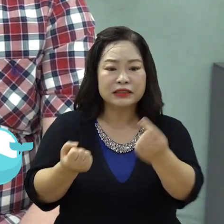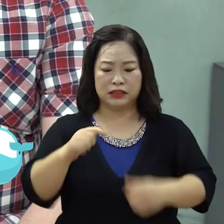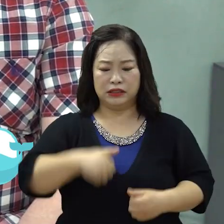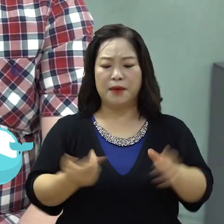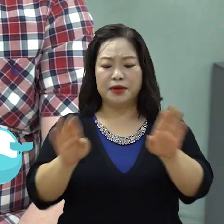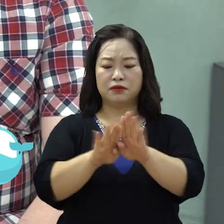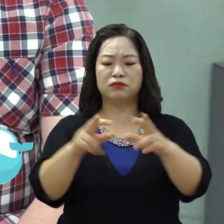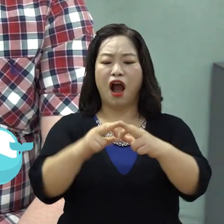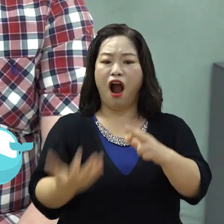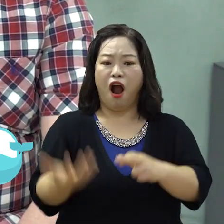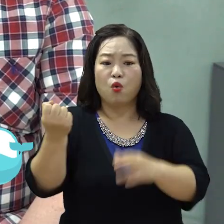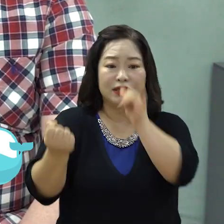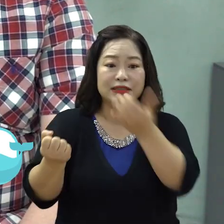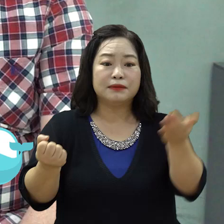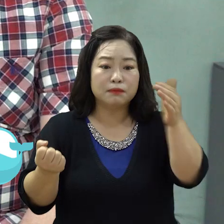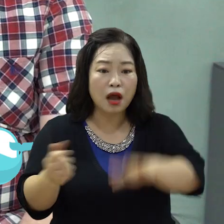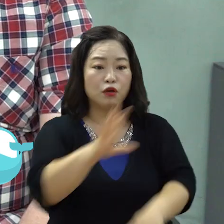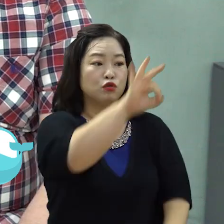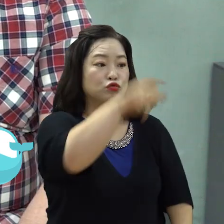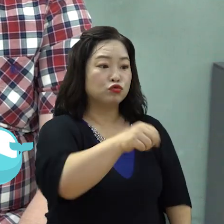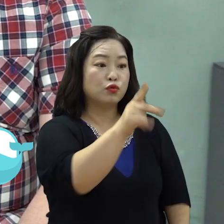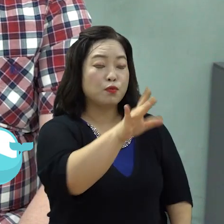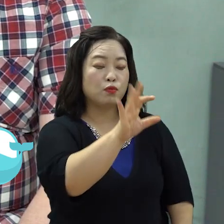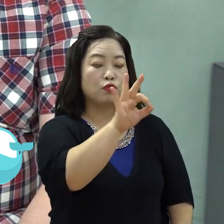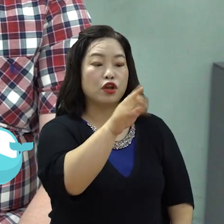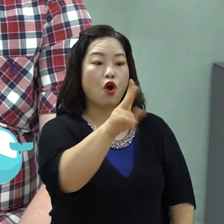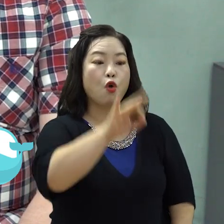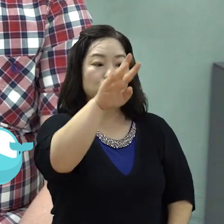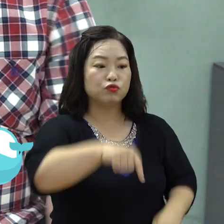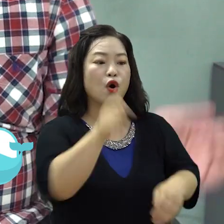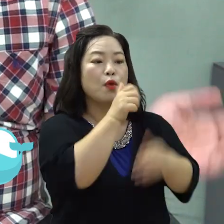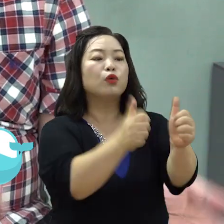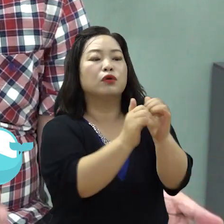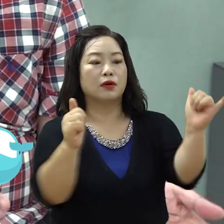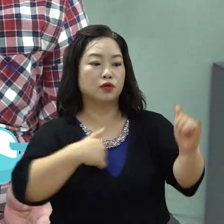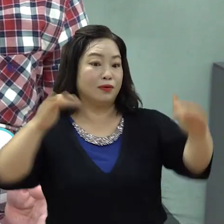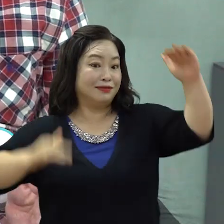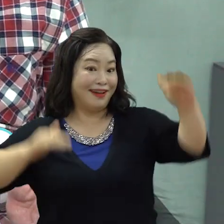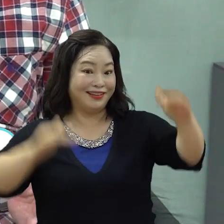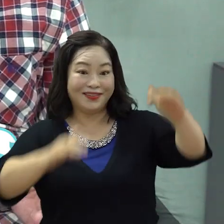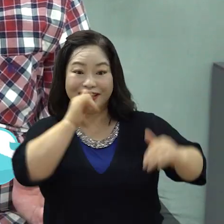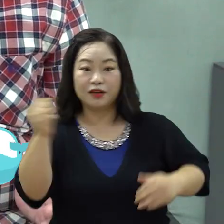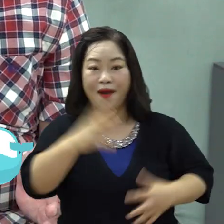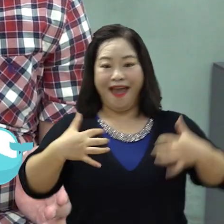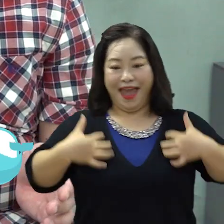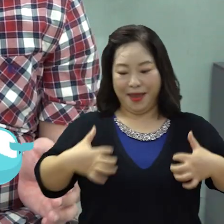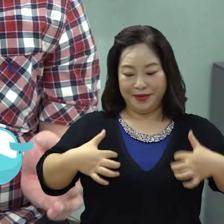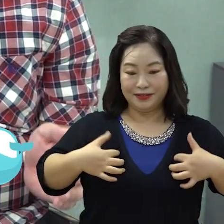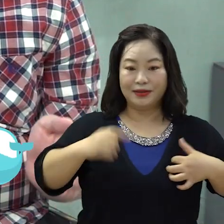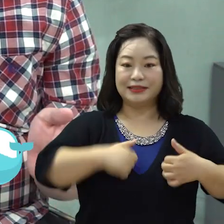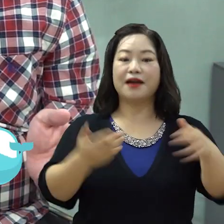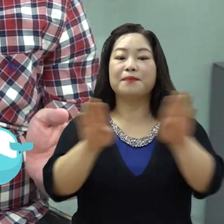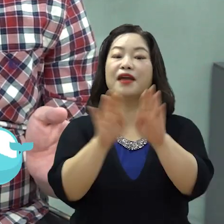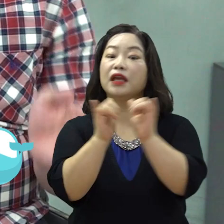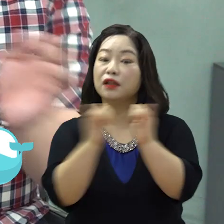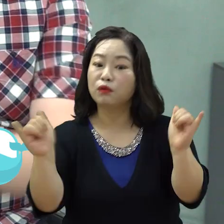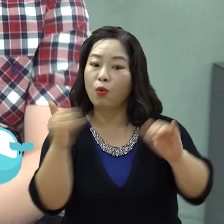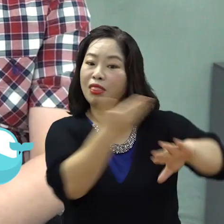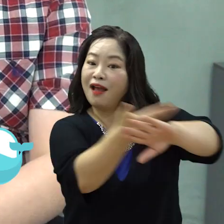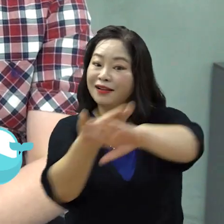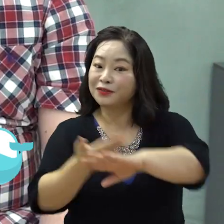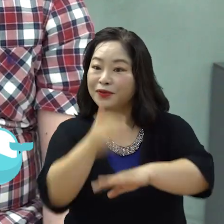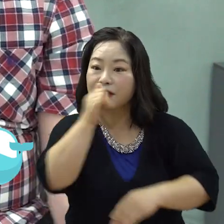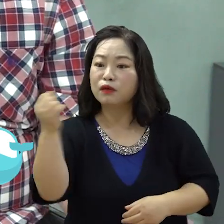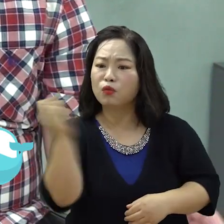자폐성 장애를 갖고 있어도 우영우 변호사하고 저의 비교는 또 차이가 있을 수 있고 몇몇 에피소드에서 보던 자폐인들도 또 다를